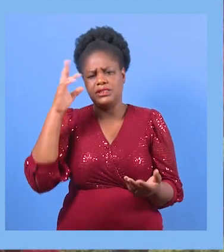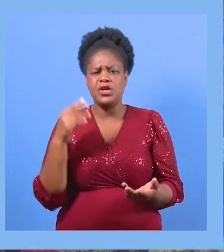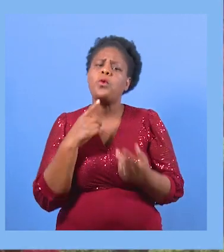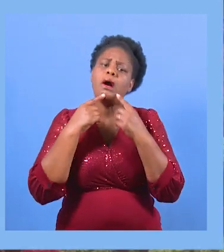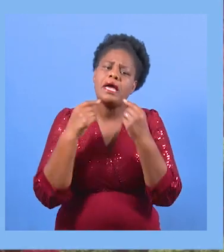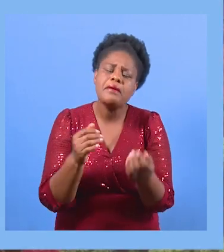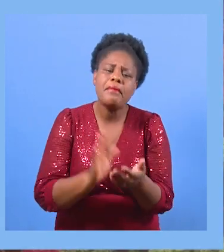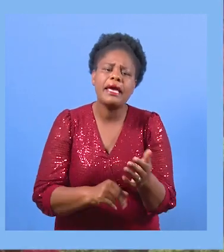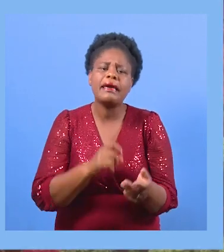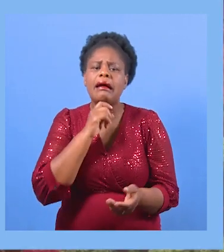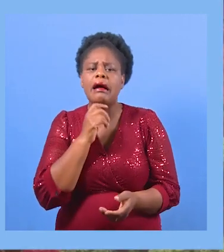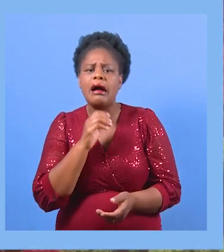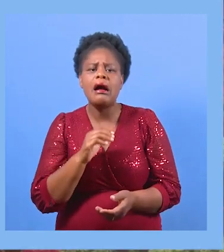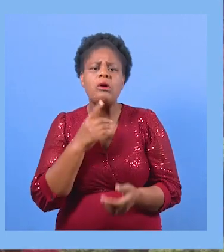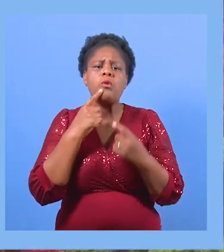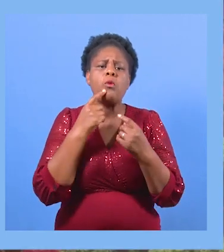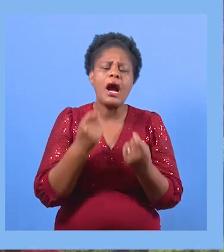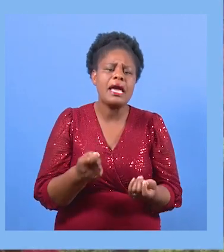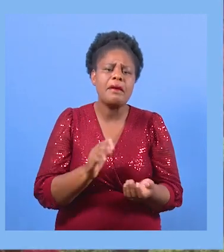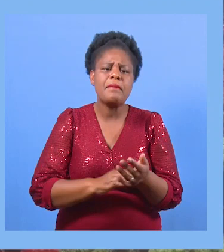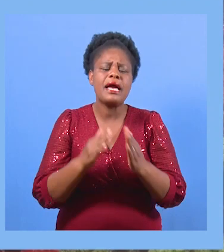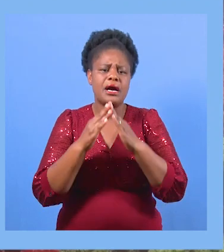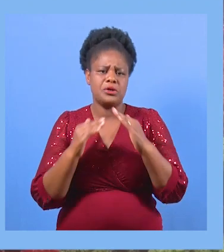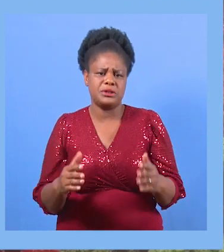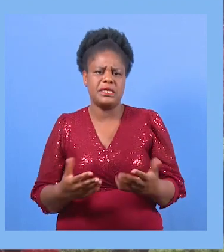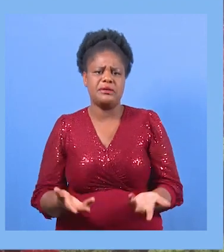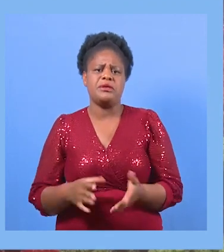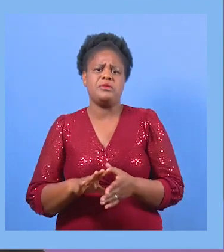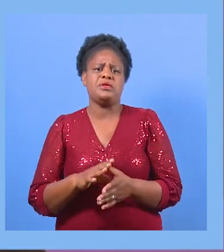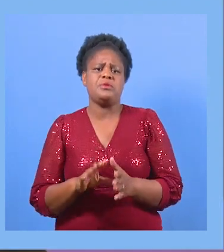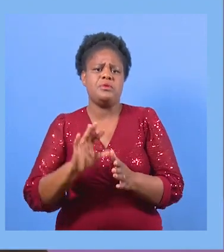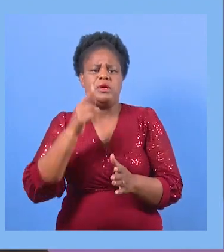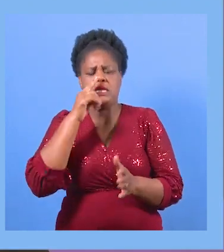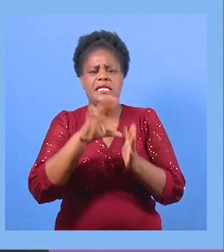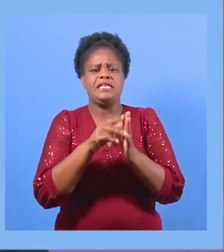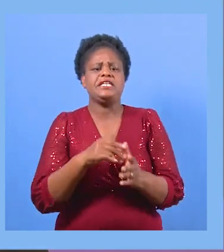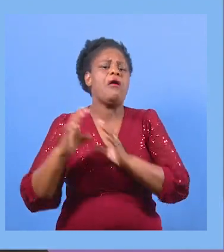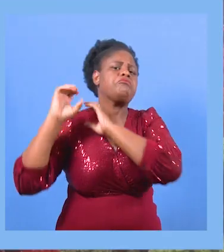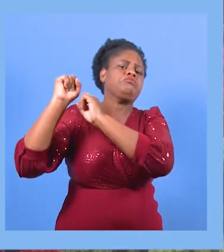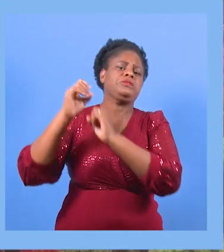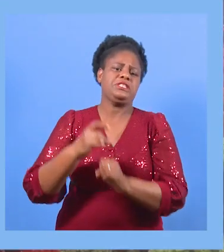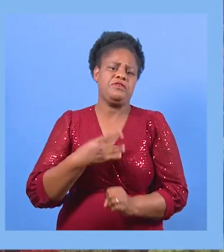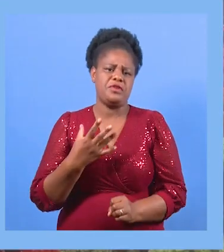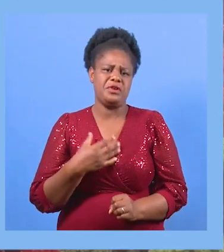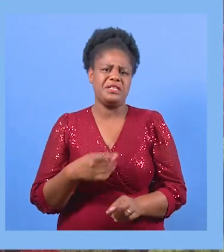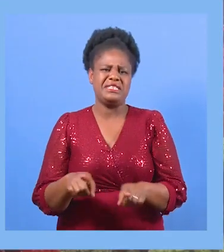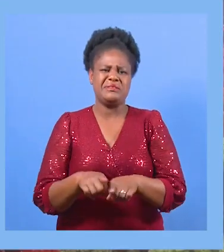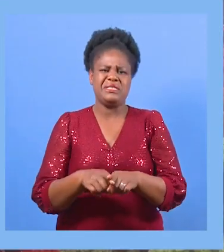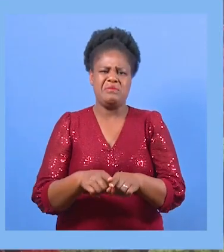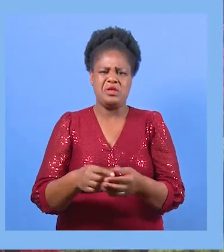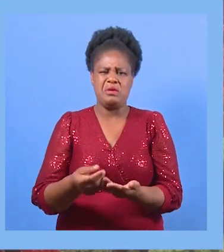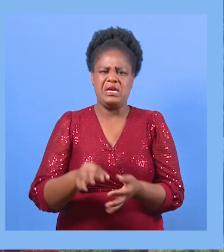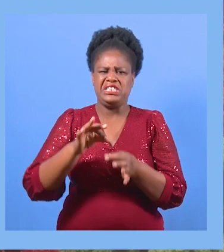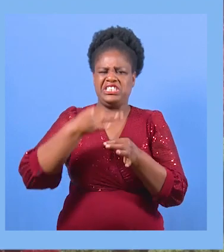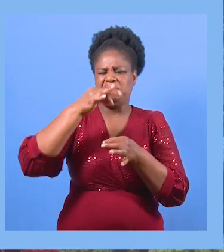yacho wamboitengerei kana ichizoita kuti ufe? Vamwe vana vari kufira tumachipisi, tumatapiri tuye tunenge twakachekwa twakaiswa mukabhokisi